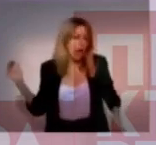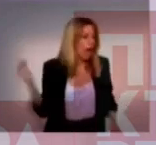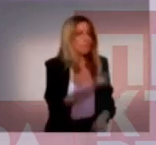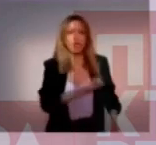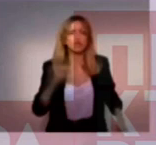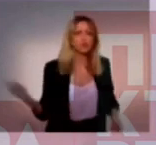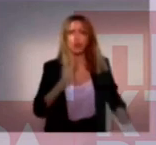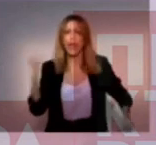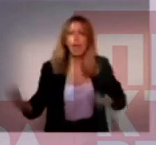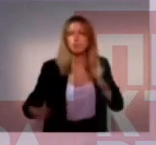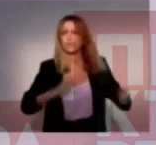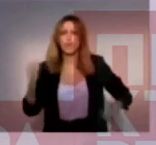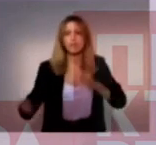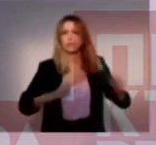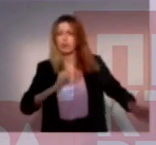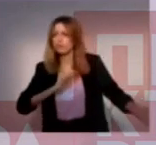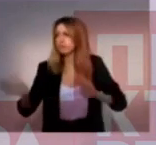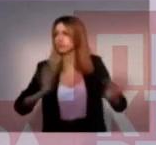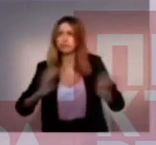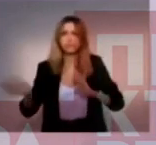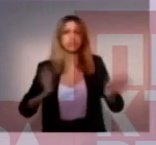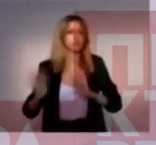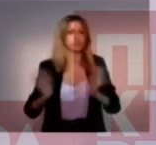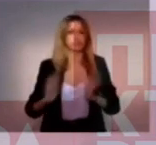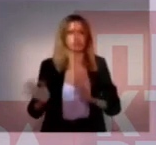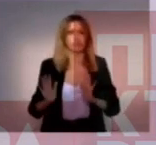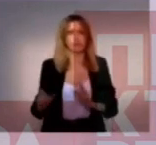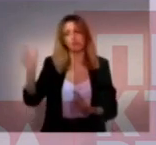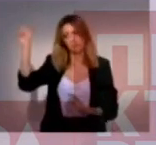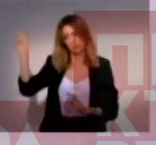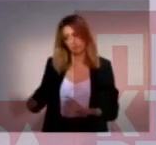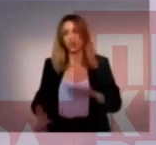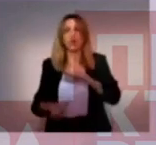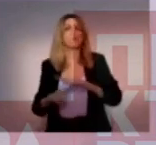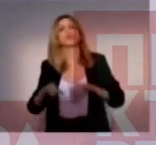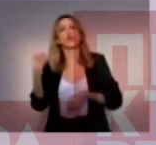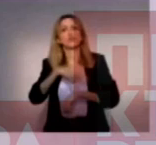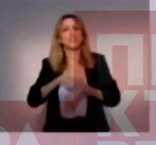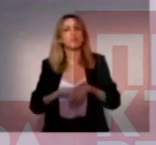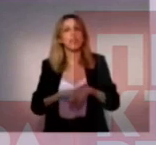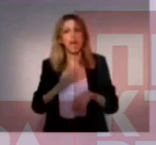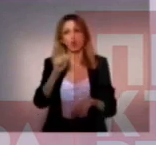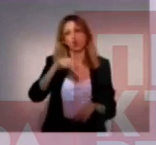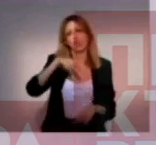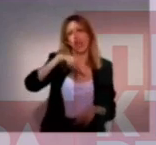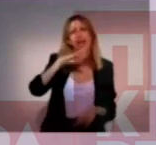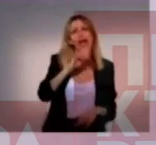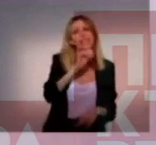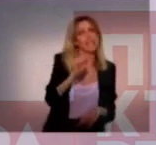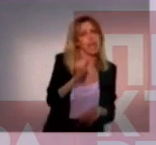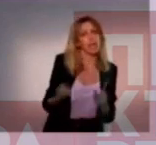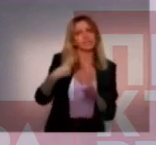και η κυρία Κοτανίδου. Γνωρίζαμε στην αρχή της κρίσης ότι είχαμε ένα μικρό αριθμό κρεβατιών εντατικής